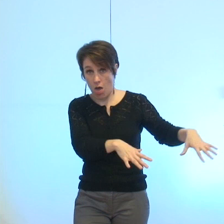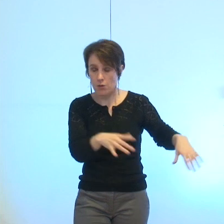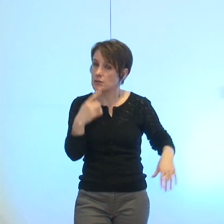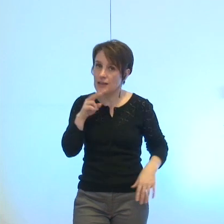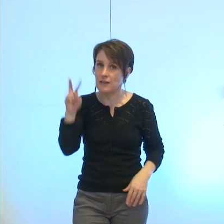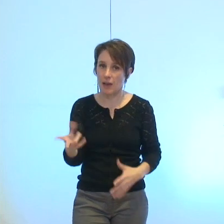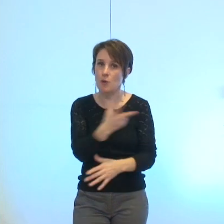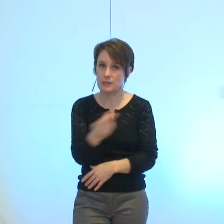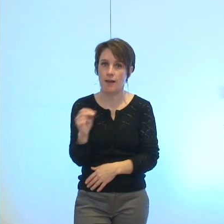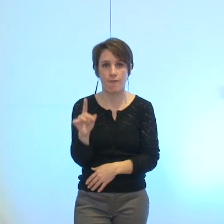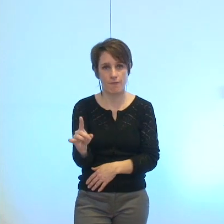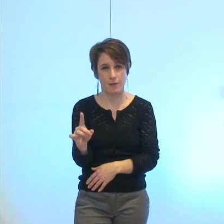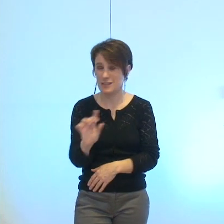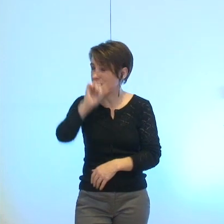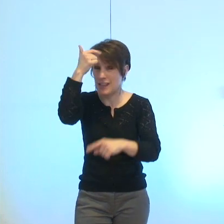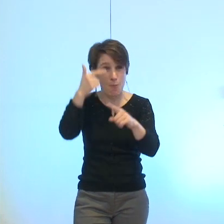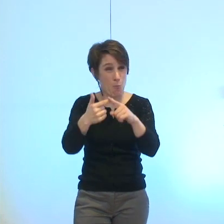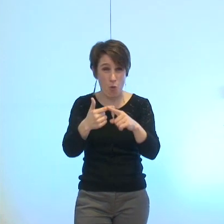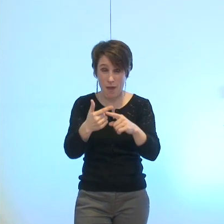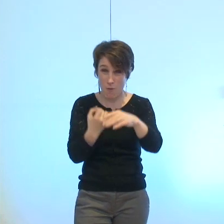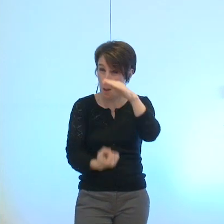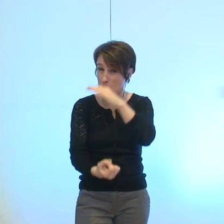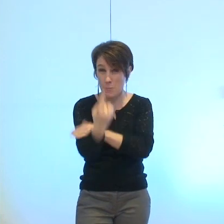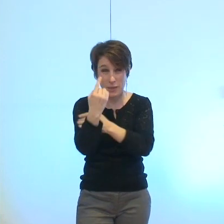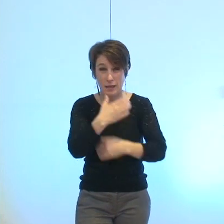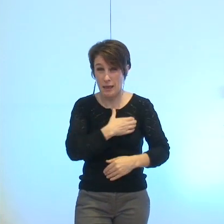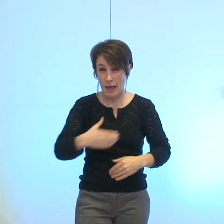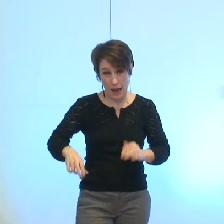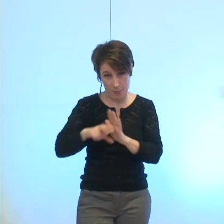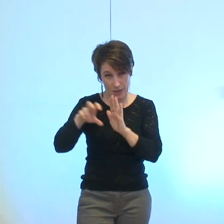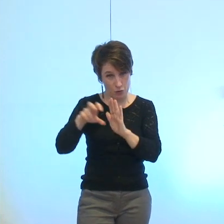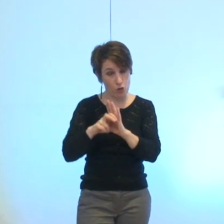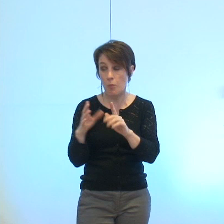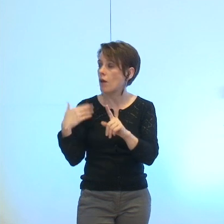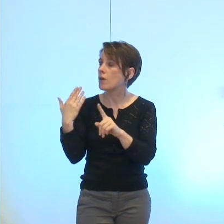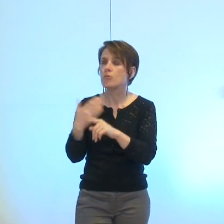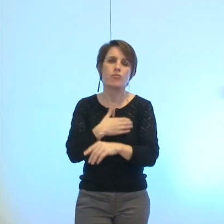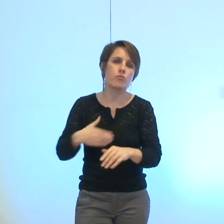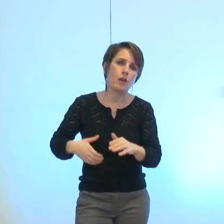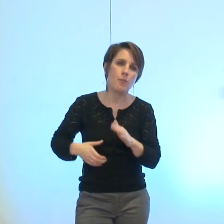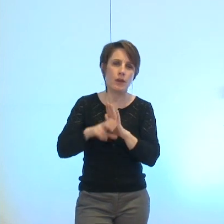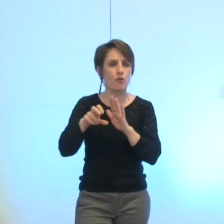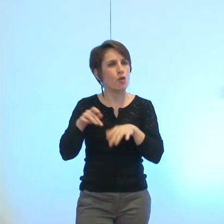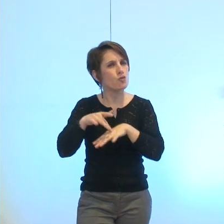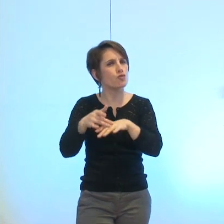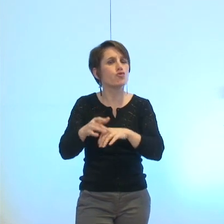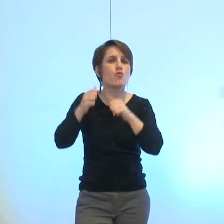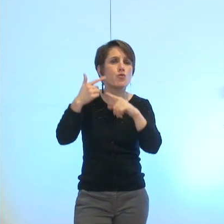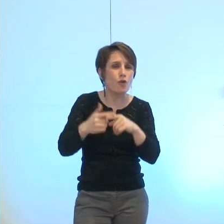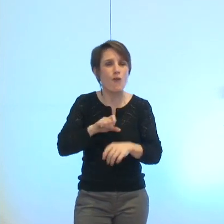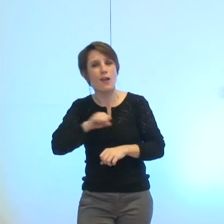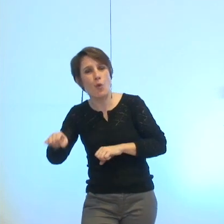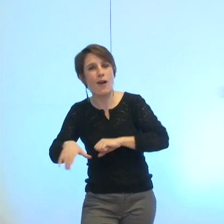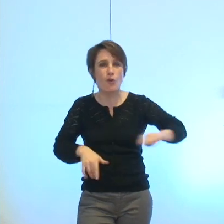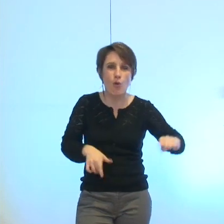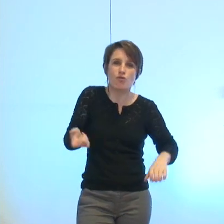à la mairie de Grenoble qui a pourtant connu plusieurs alternance politique mais c'est